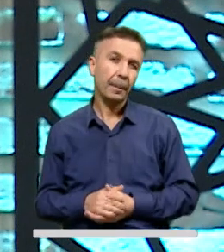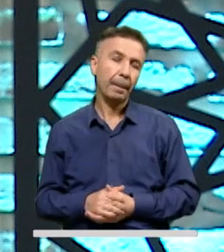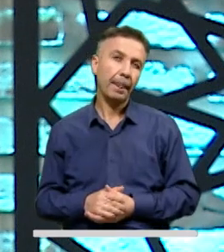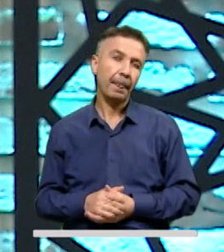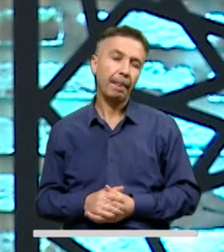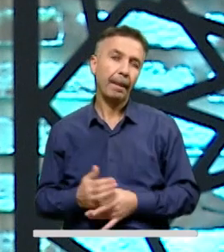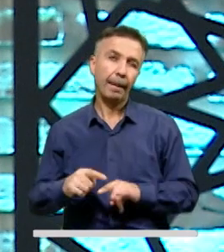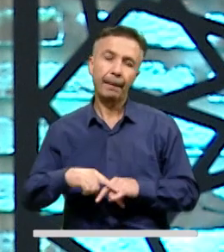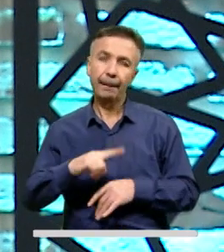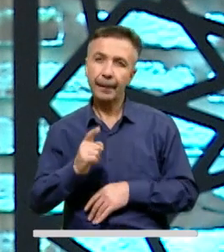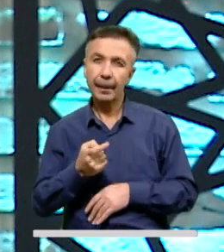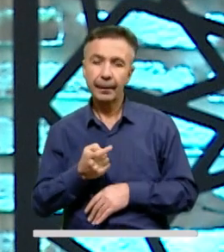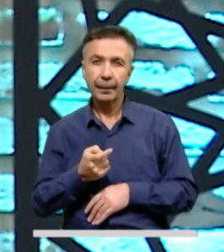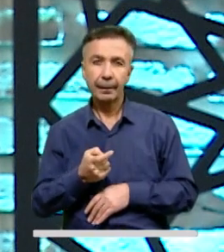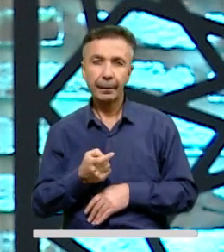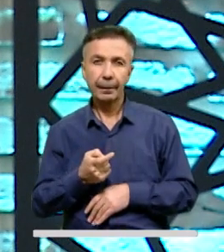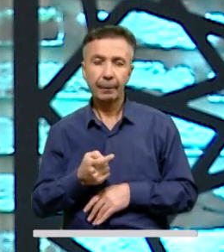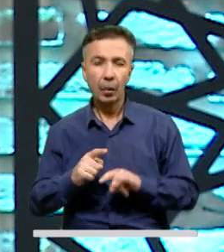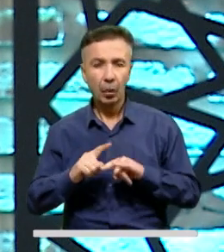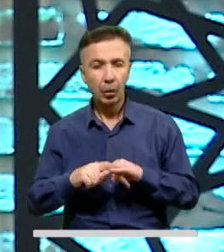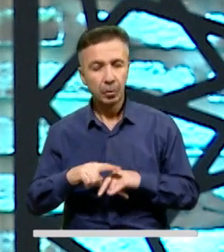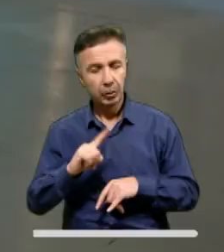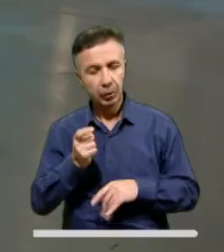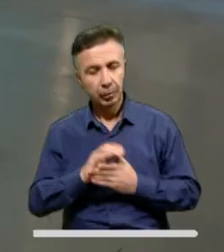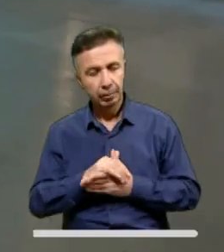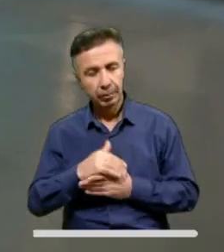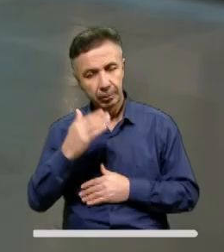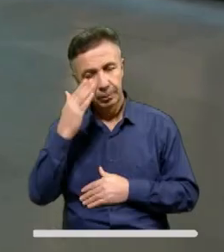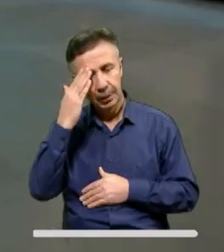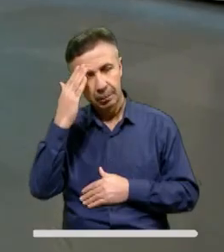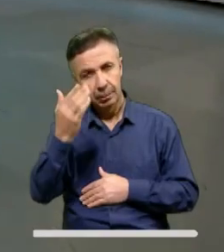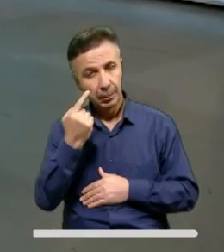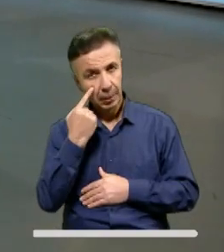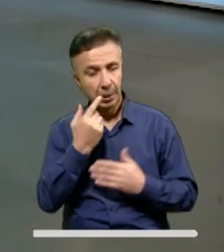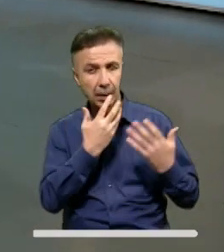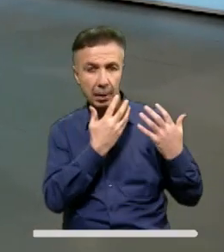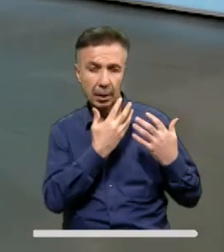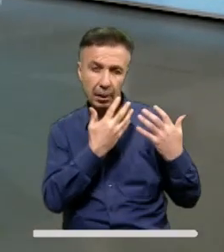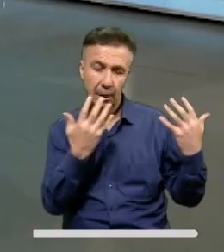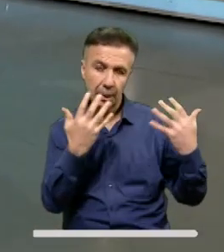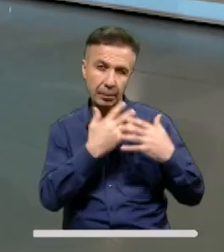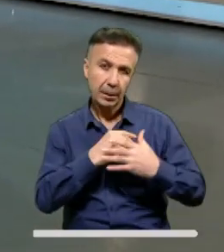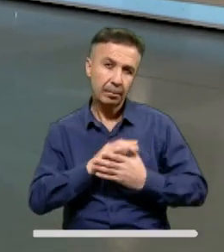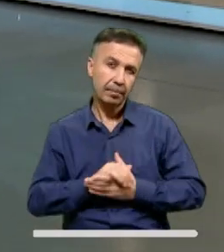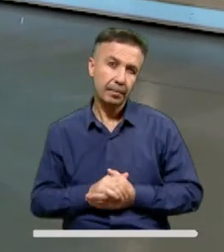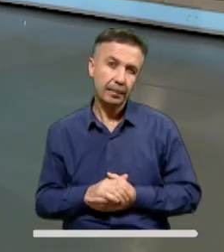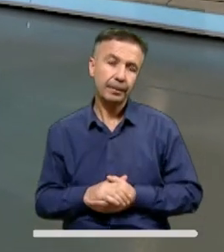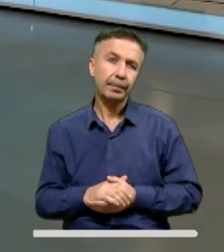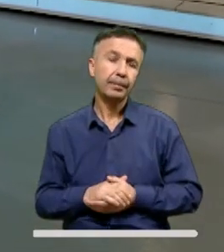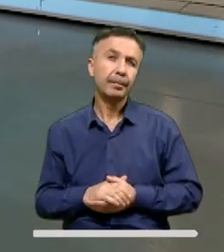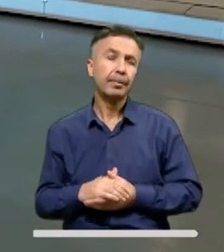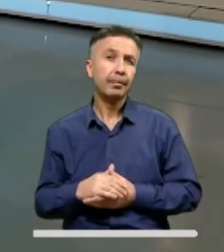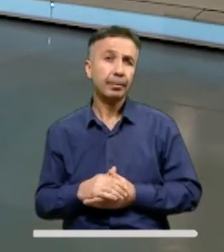Tahir Bey. Hoş bulduk. Selamünaleyküm. Ve aleyküm selam. Hayırlı akşamlar. Sağ olun efendim. Sorum şu,